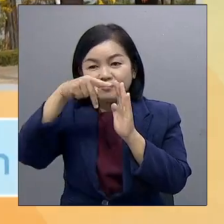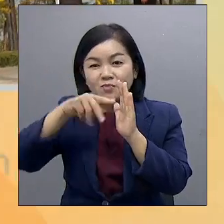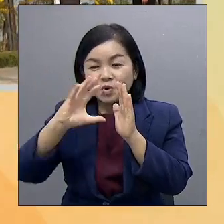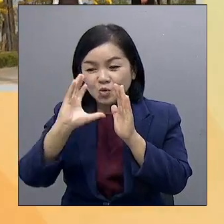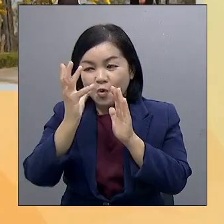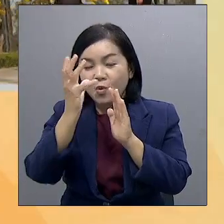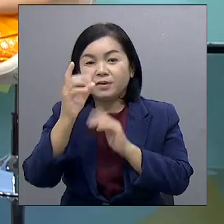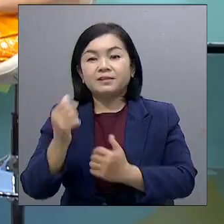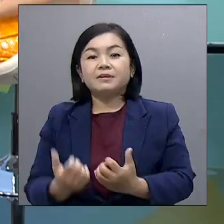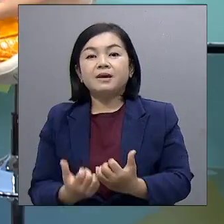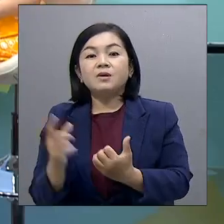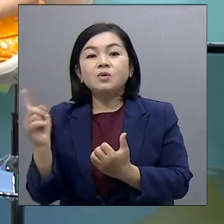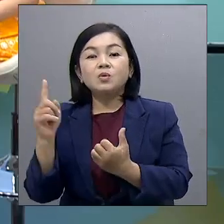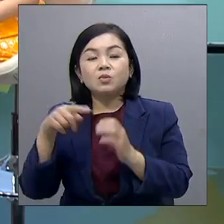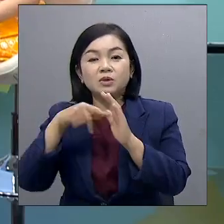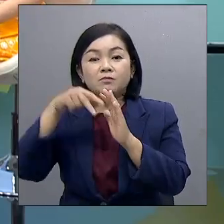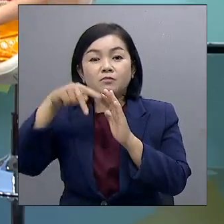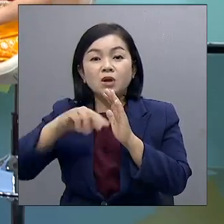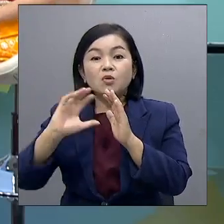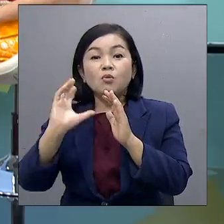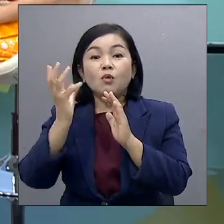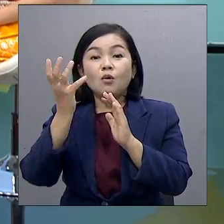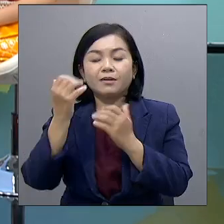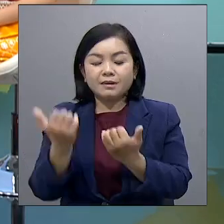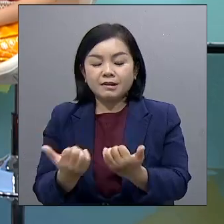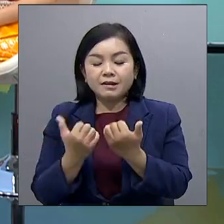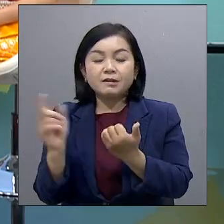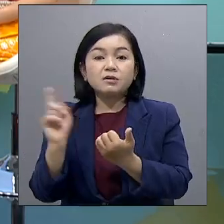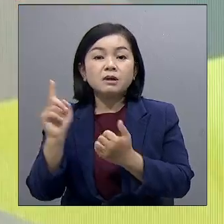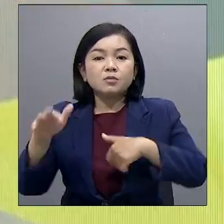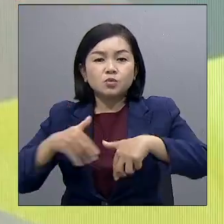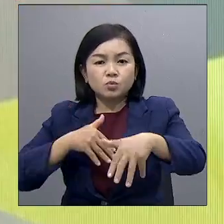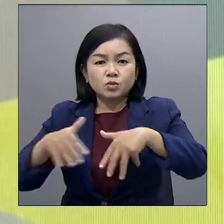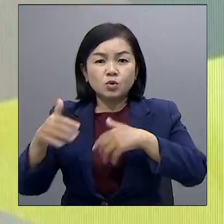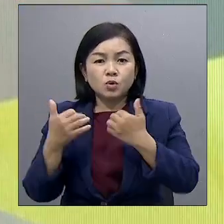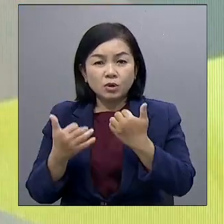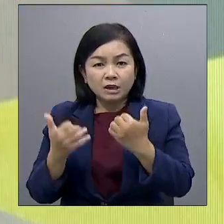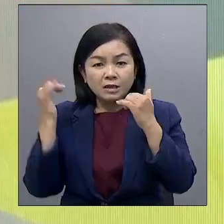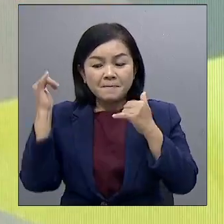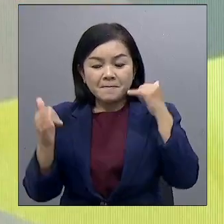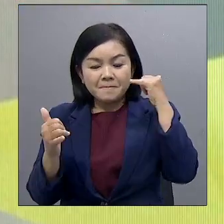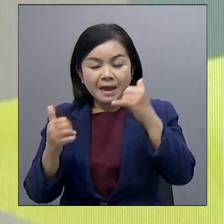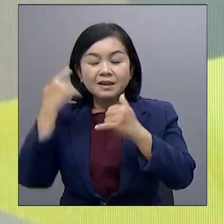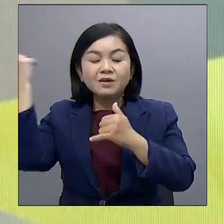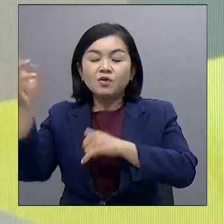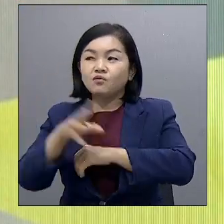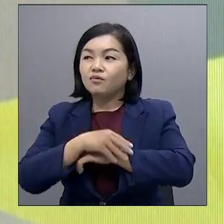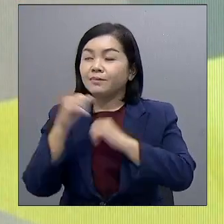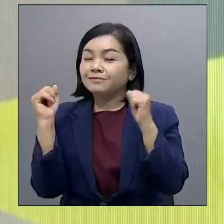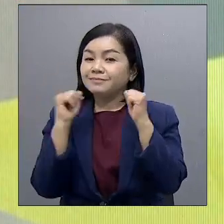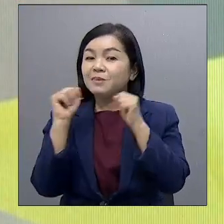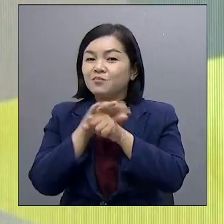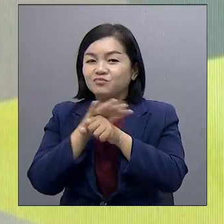ค่ะคุณผู้ชมคะยังอยู่ที่พิษณุโลกต่อนะคะคุณผู้ชมเขาบอกว่าช่วงนี้พอมีนักท่องเที่ยวไปอากาศเริ่มดีขึ้นใช่มั้คะ